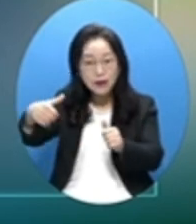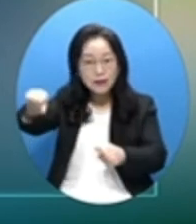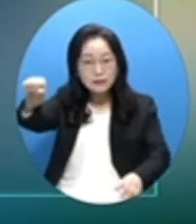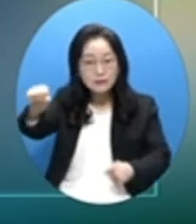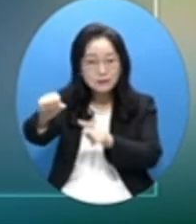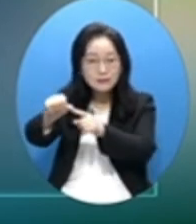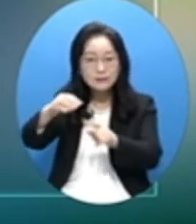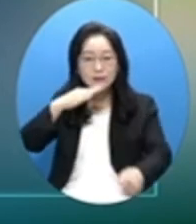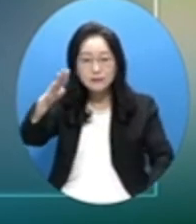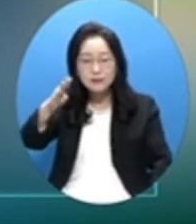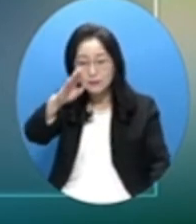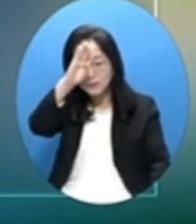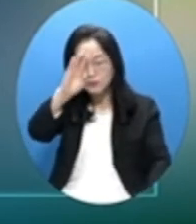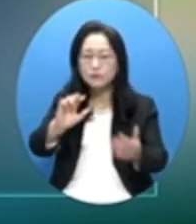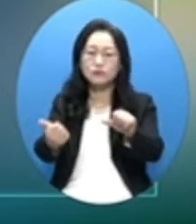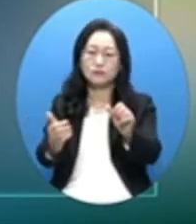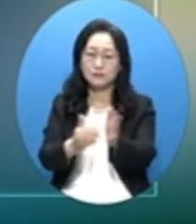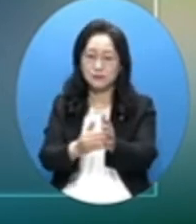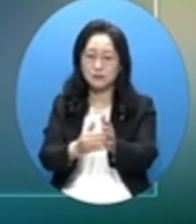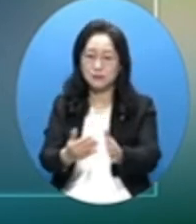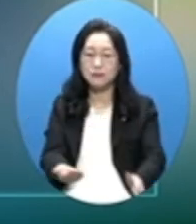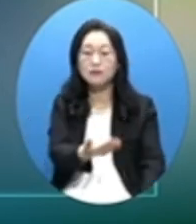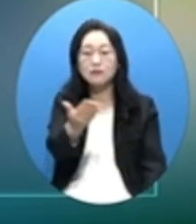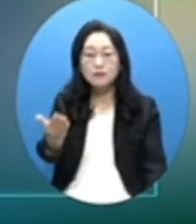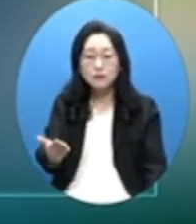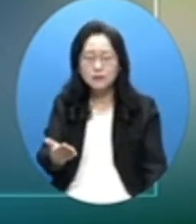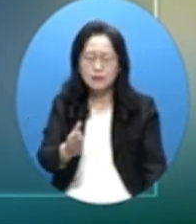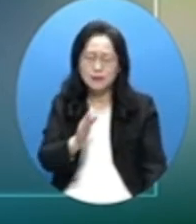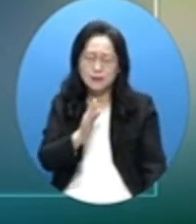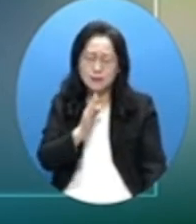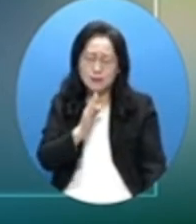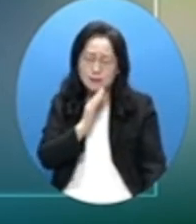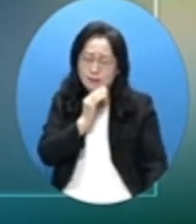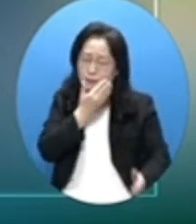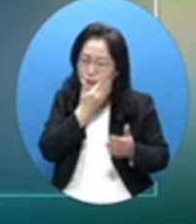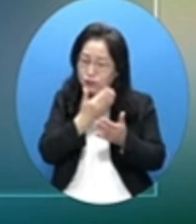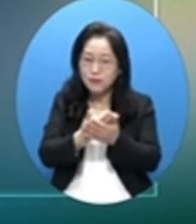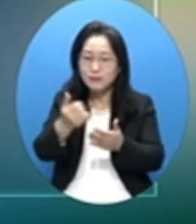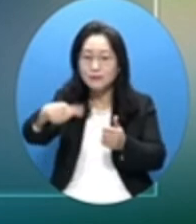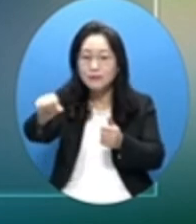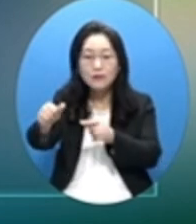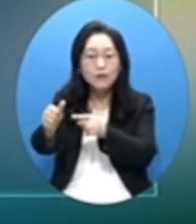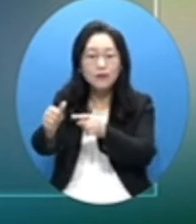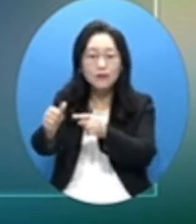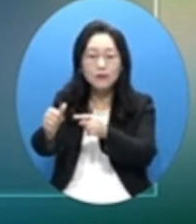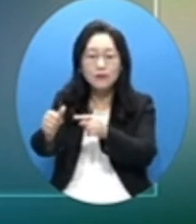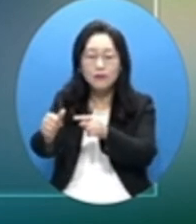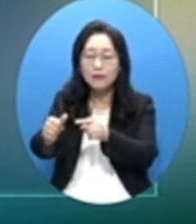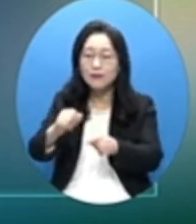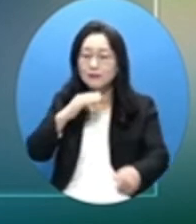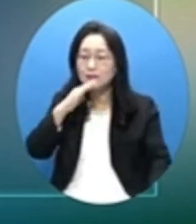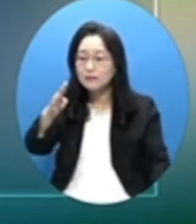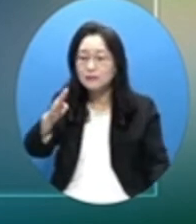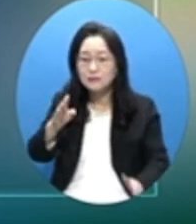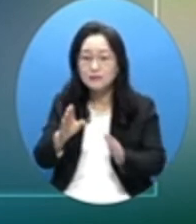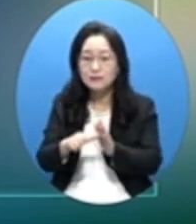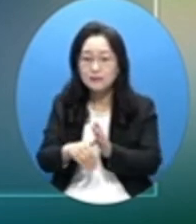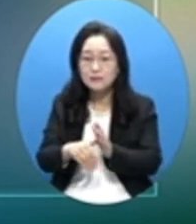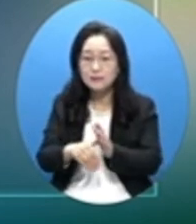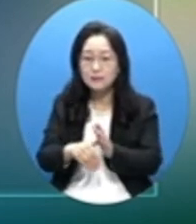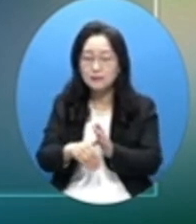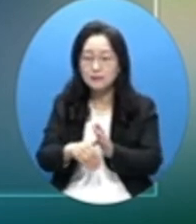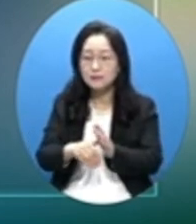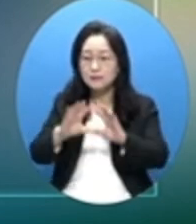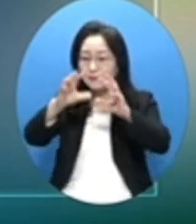4살 때 병으로 잃었습니다 여러분 눈에 넣어도 아프지 않을 자녀가 4살 때 부모님